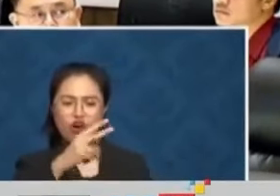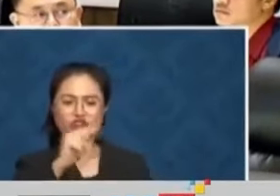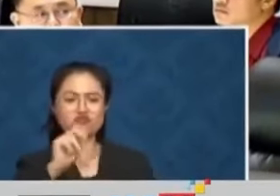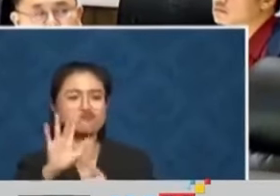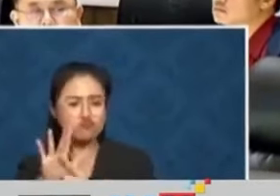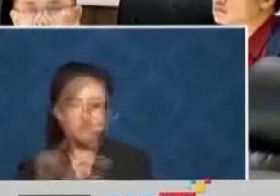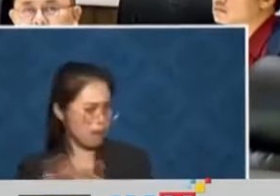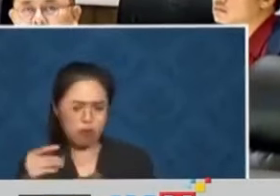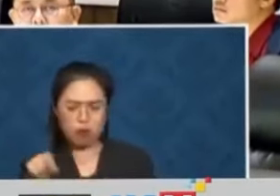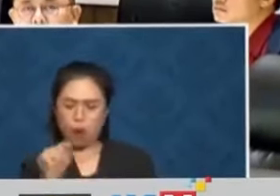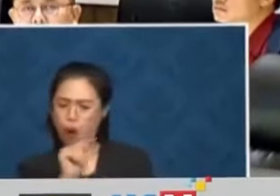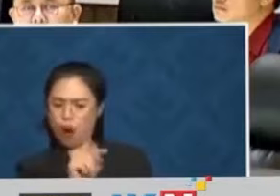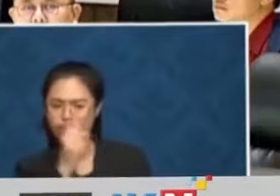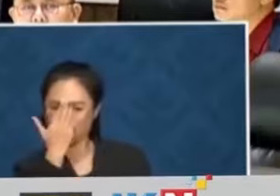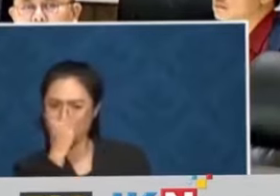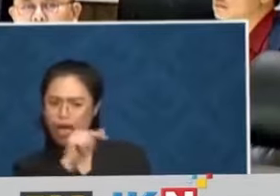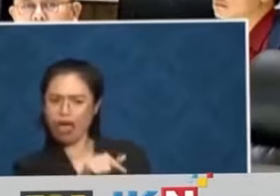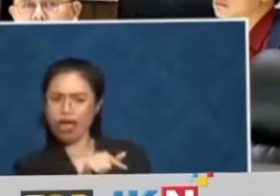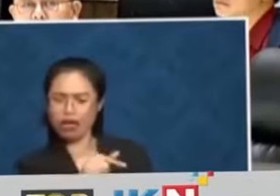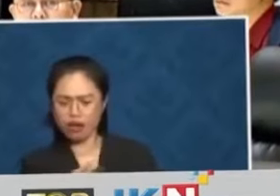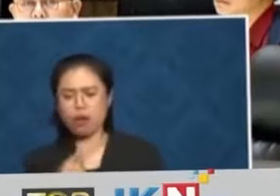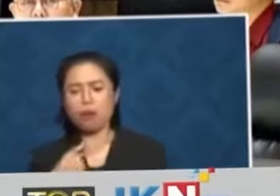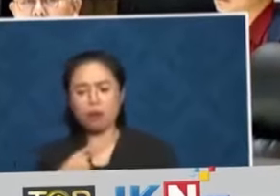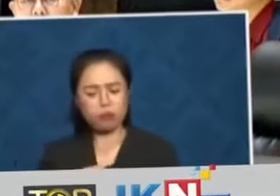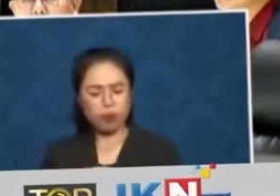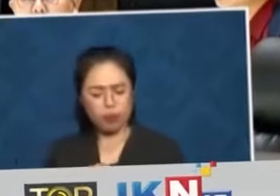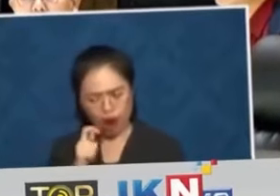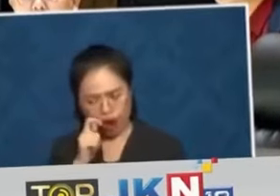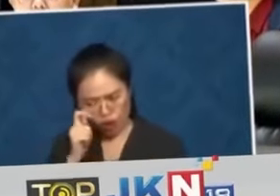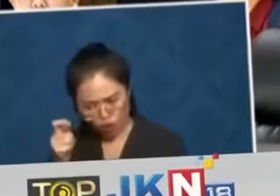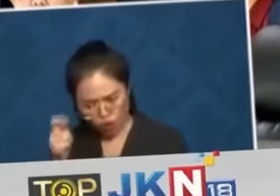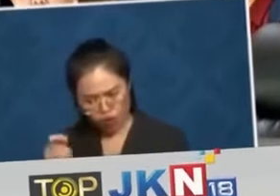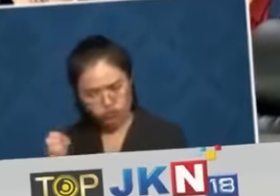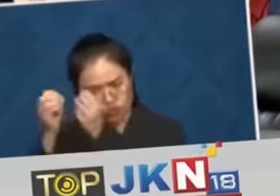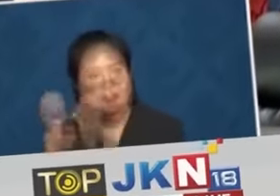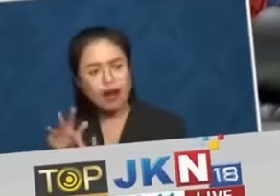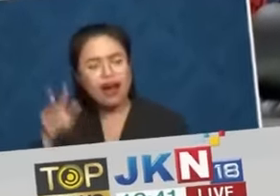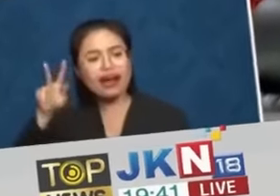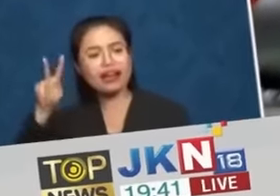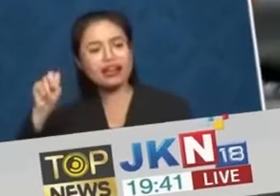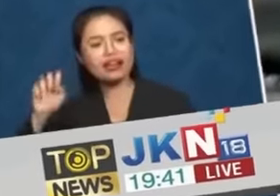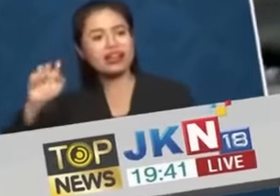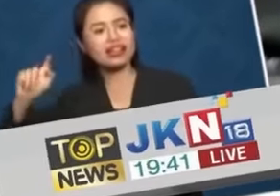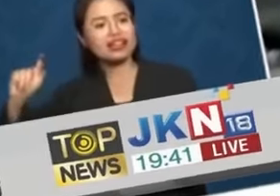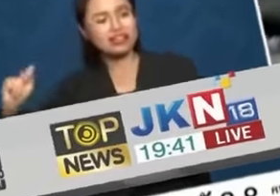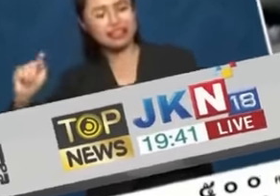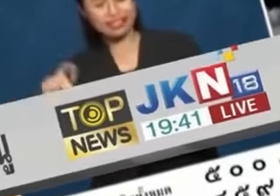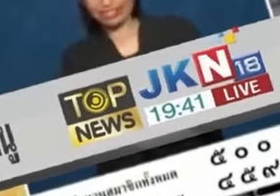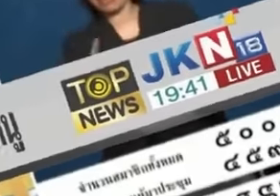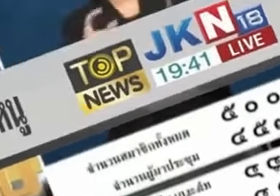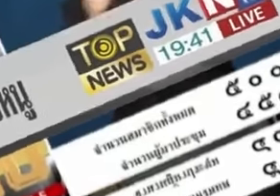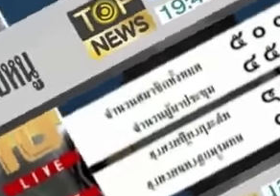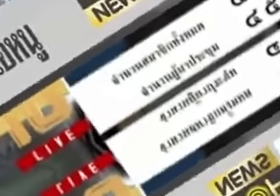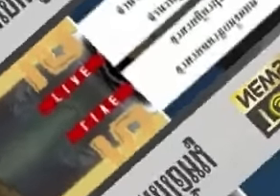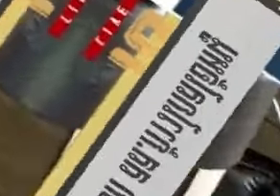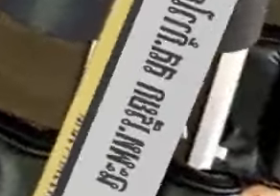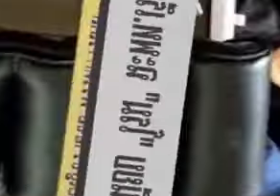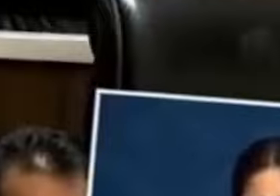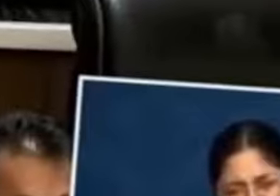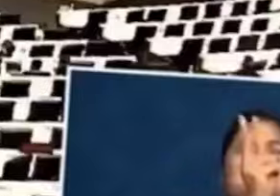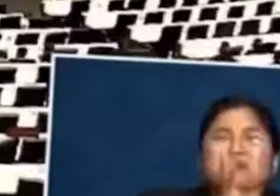พูดจริงๆนะผมเนี่ยให้ความเคารพนะครับผมรู้จักกับครูมานิกมานานแต่การมาใช้คำว่าไอ้หนูแบบนี้เนี่ยมันเป็นการไม่เค